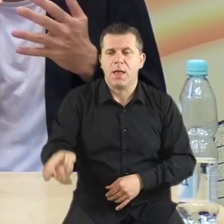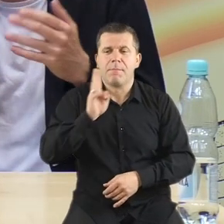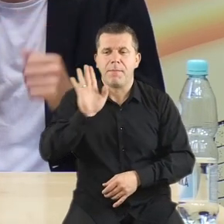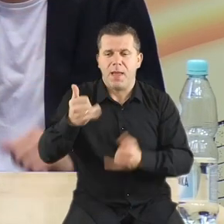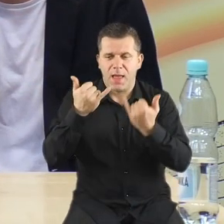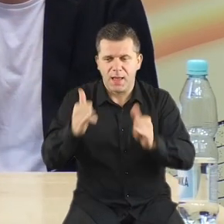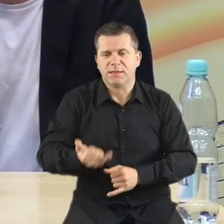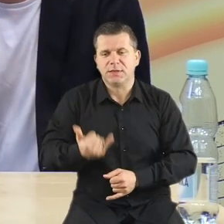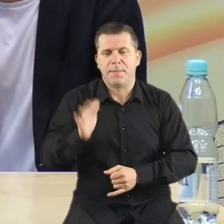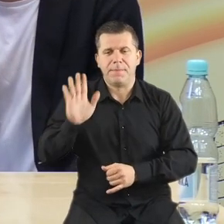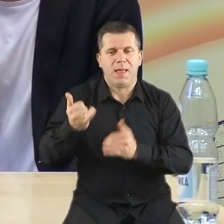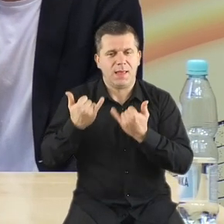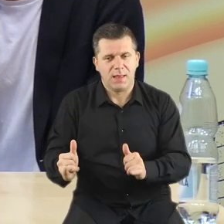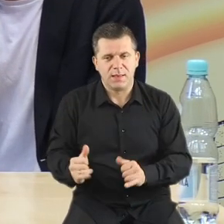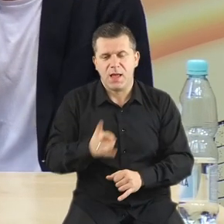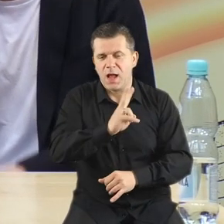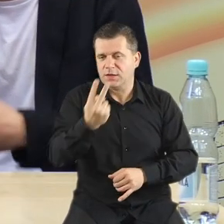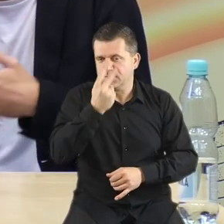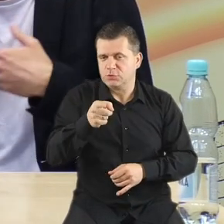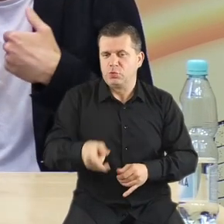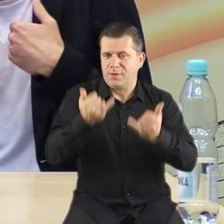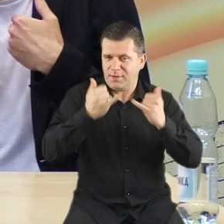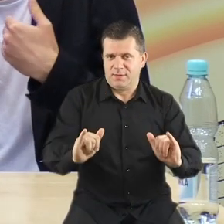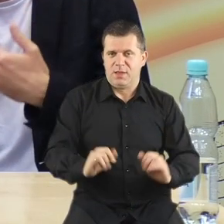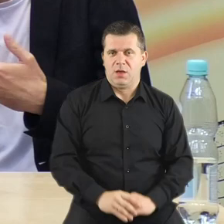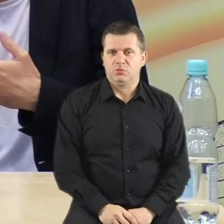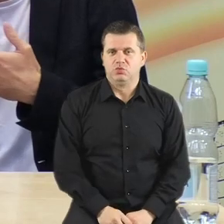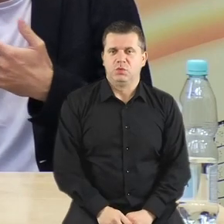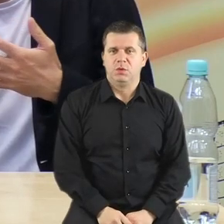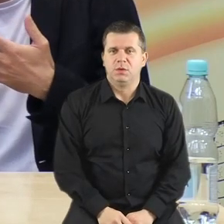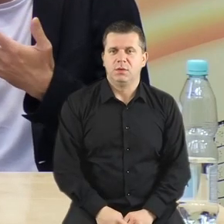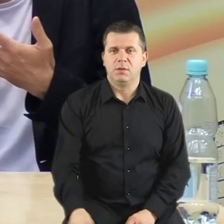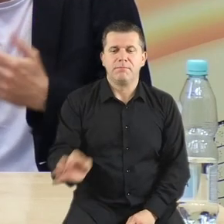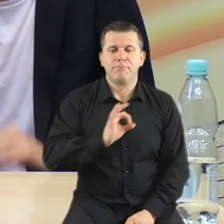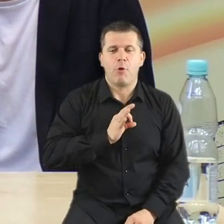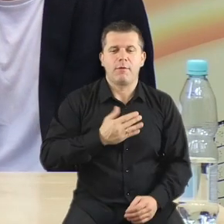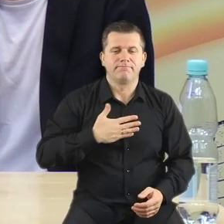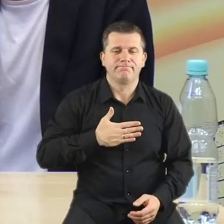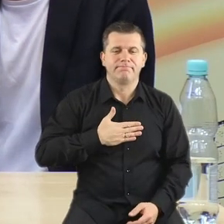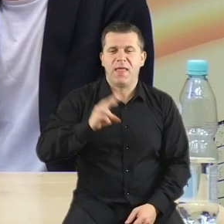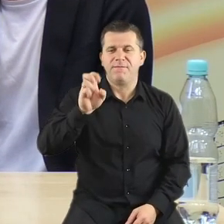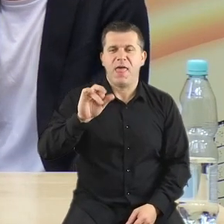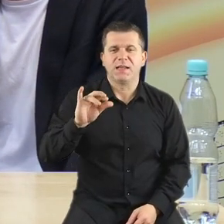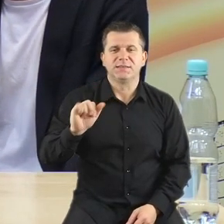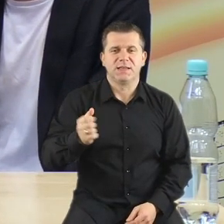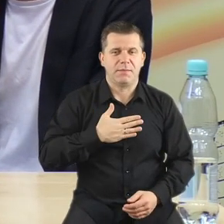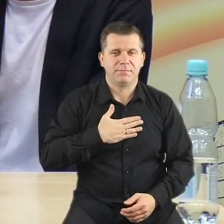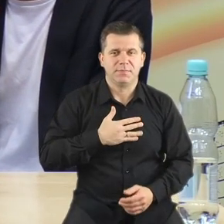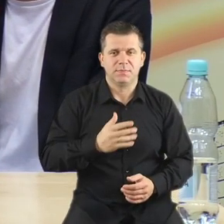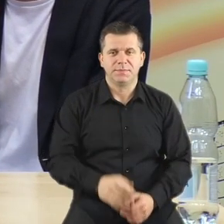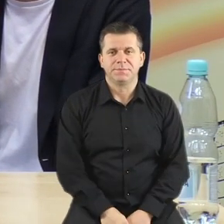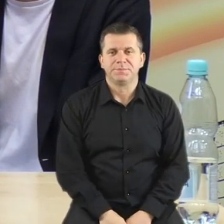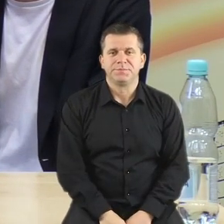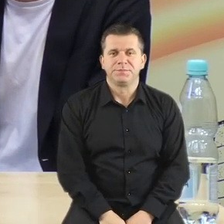widzi przecież inaczej. Dokładnie. Ja się, to jest jakby, powiedzmy, moja wersja, ale